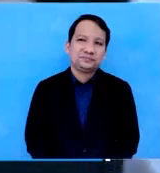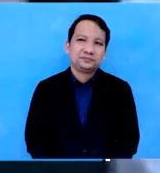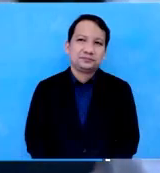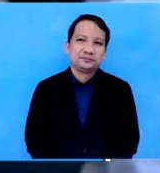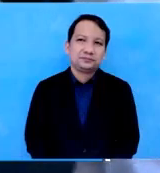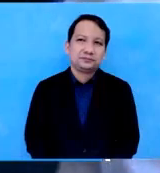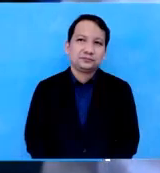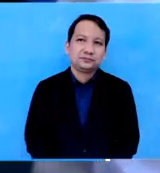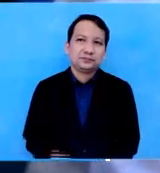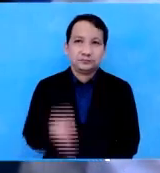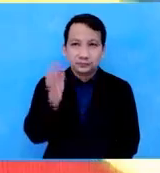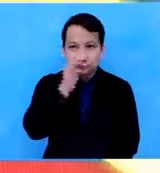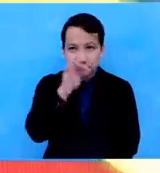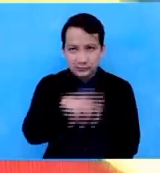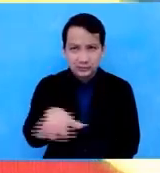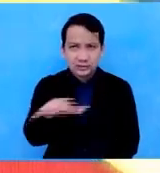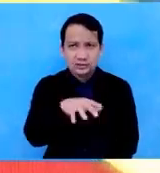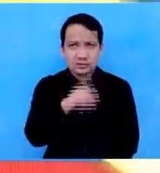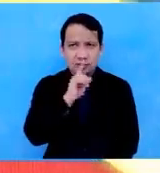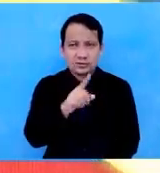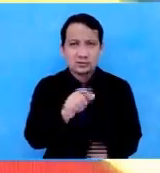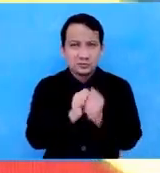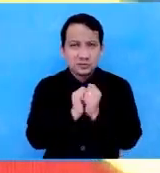mga Pilipino, masaya talaga. Ano?